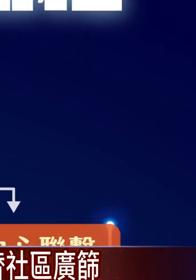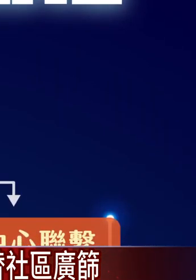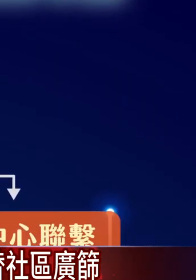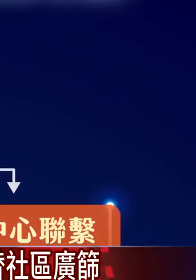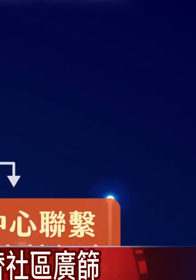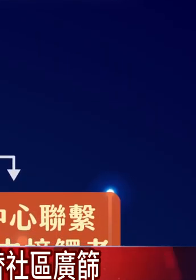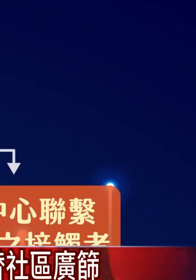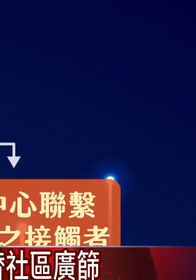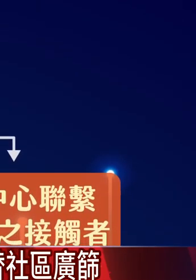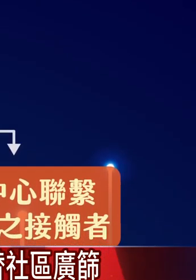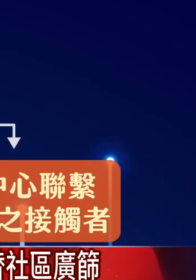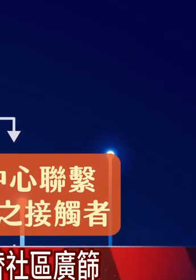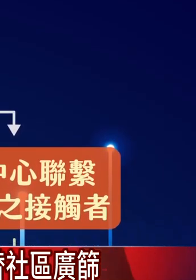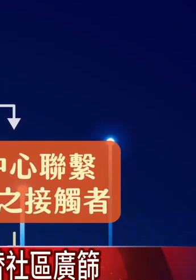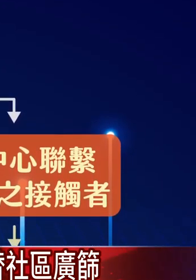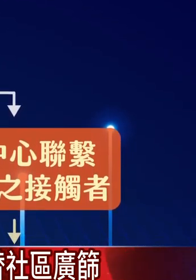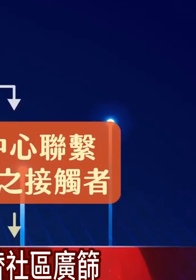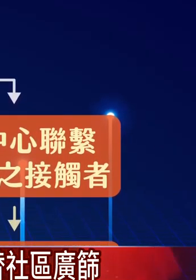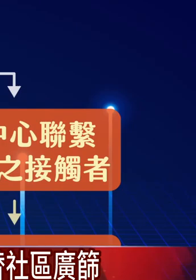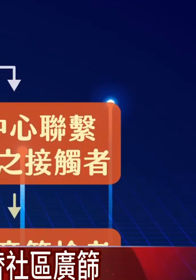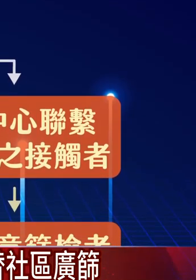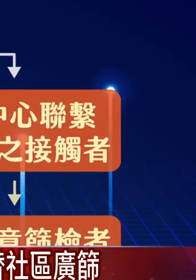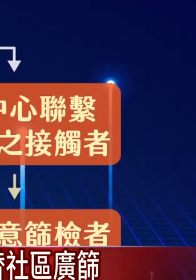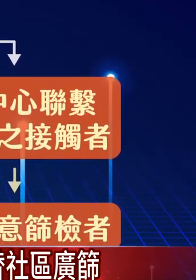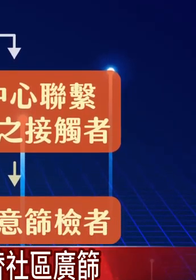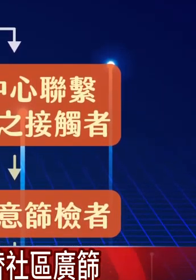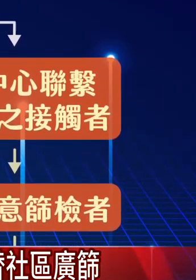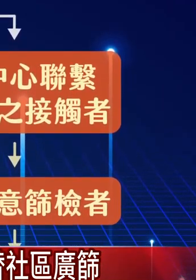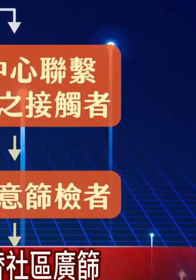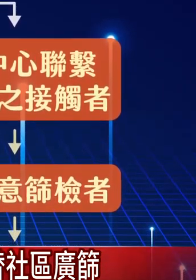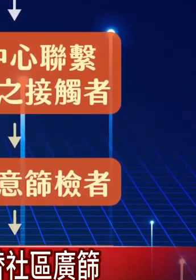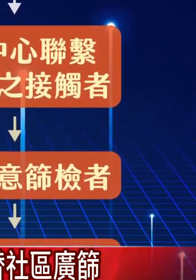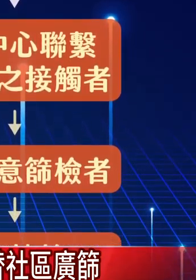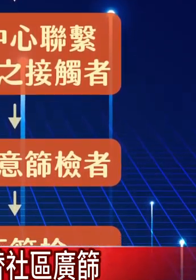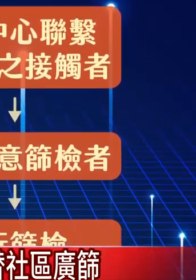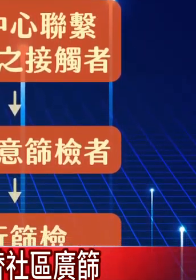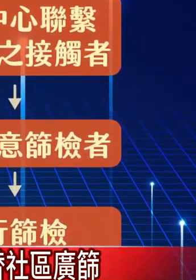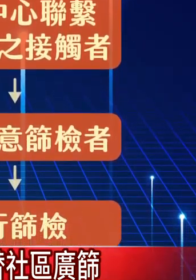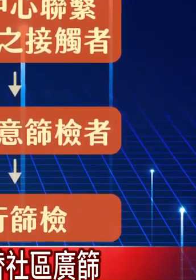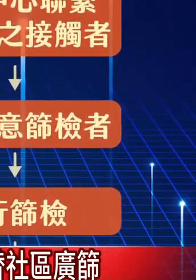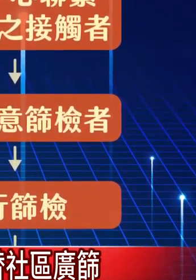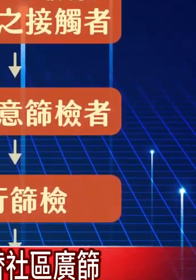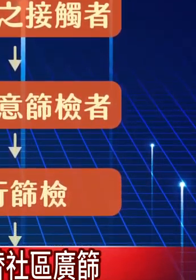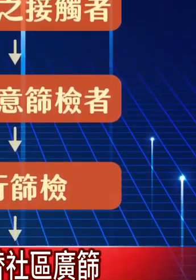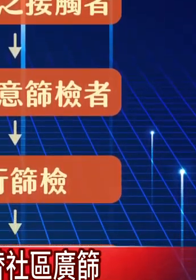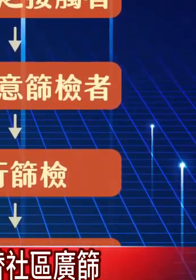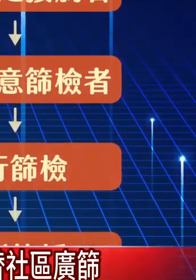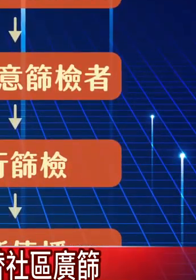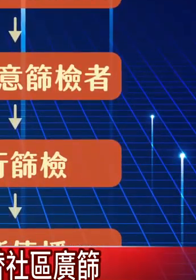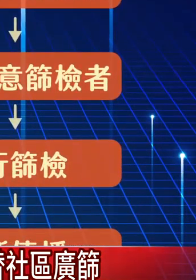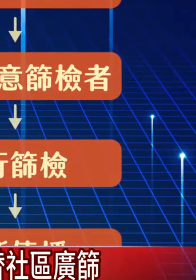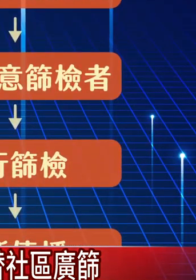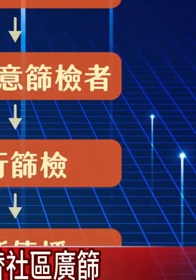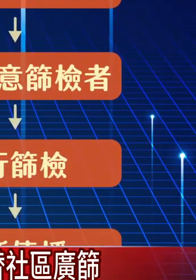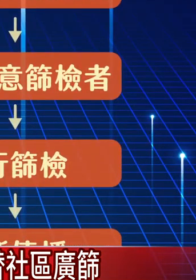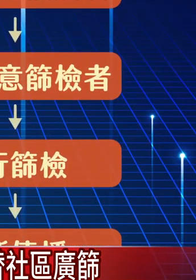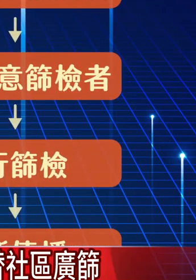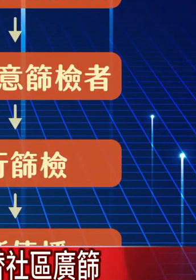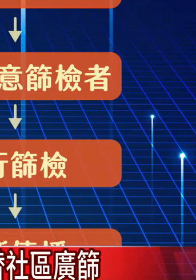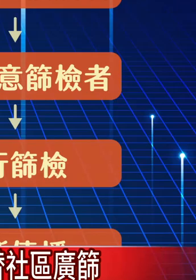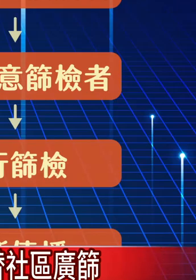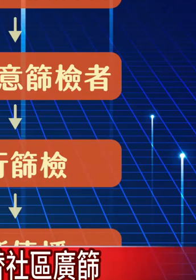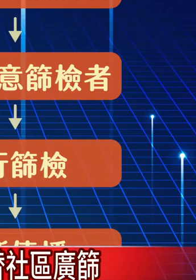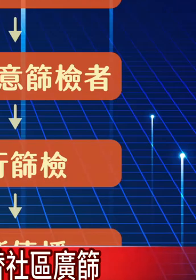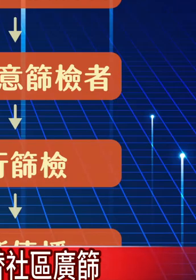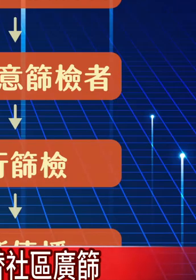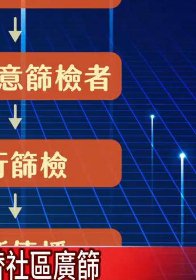吗？从那个确诊案例来做。所以你现在只要找到确诊案例就开始做疫调，当然找出他可能的感染源，这个要做源头